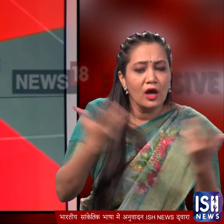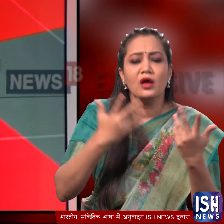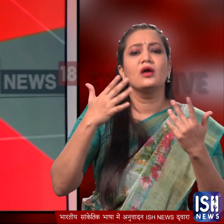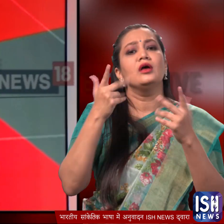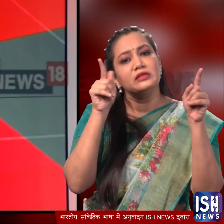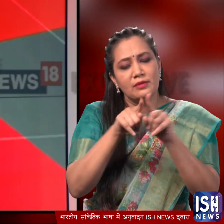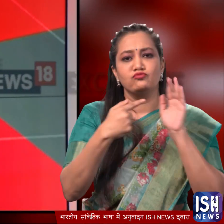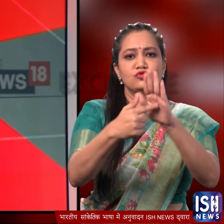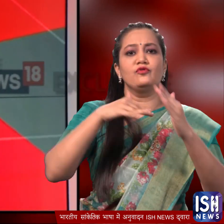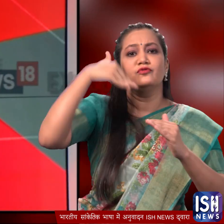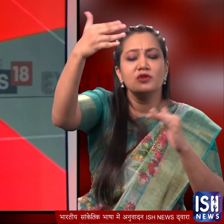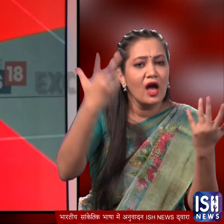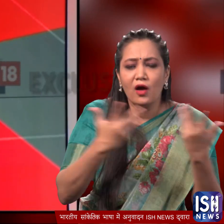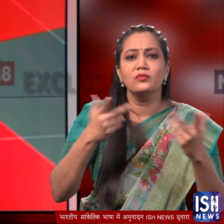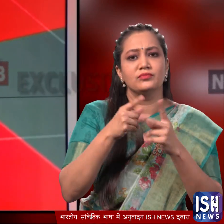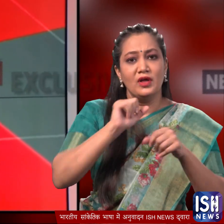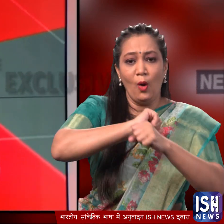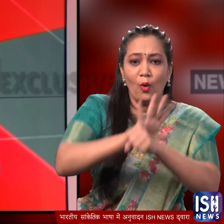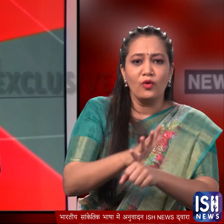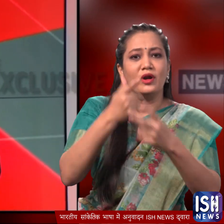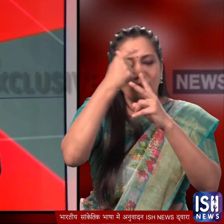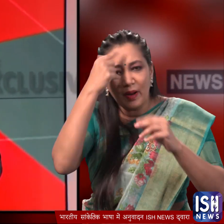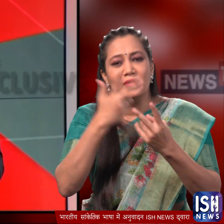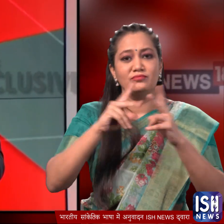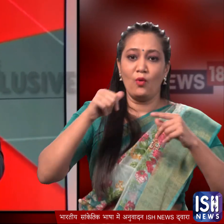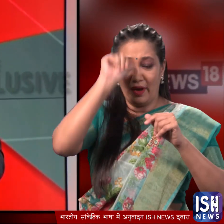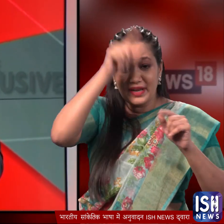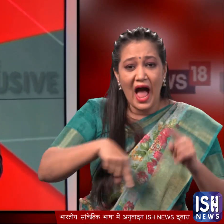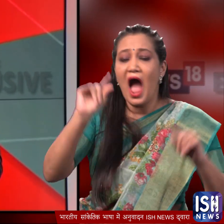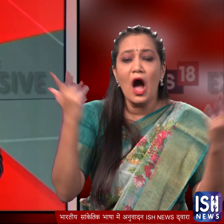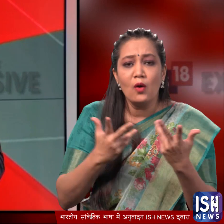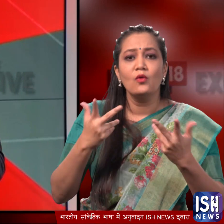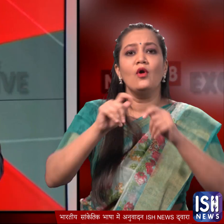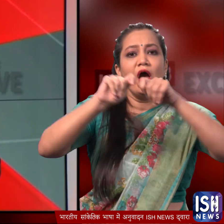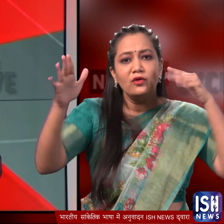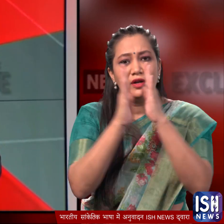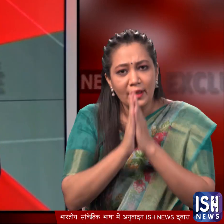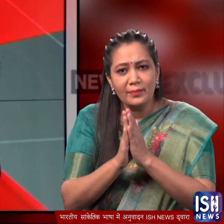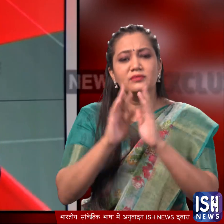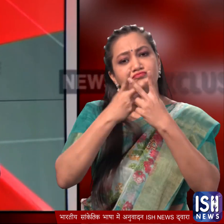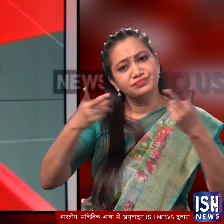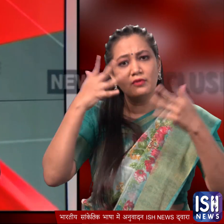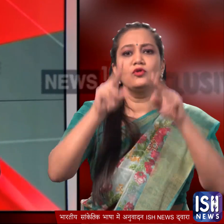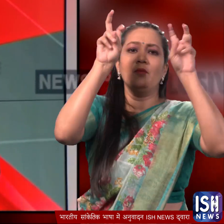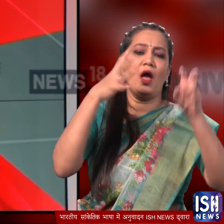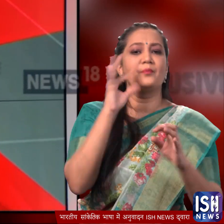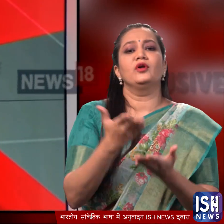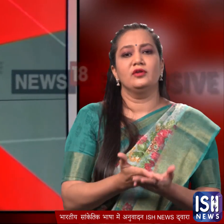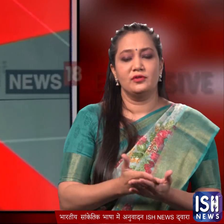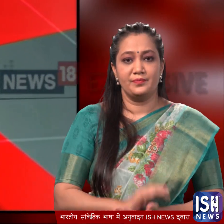दिखाई जाती है। पिछले साल पूरी दुनिया में कोरोना महामारी से निपटने में भारत की तैयारियां और अयोध्या का राम मंदिर ही चर्चा में